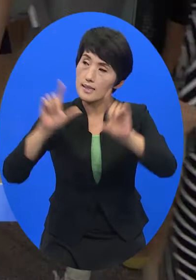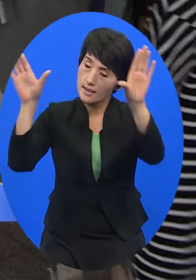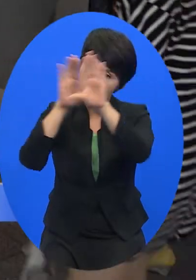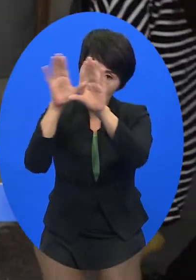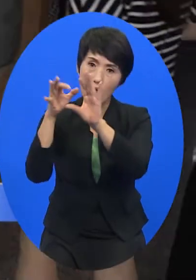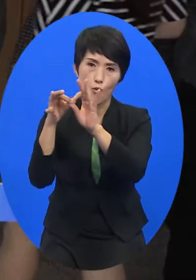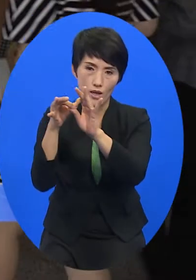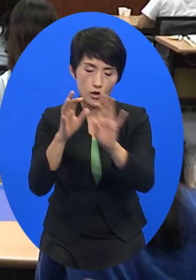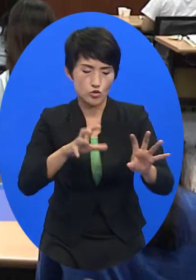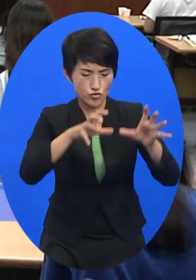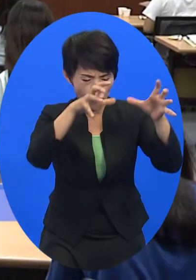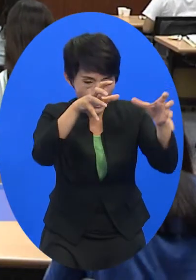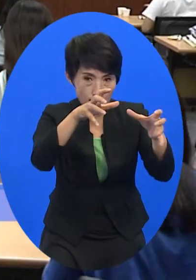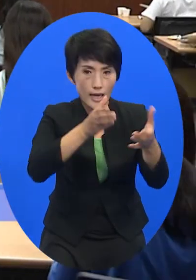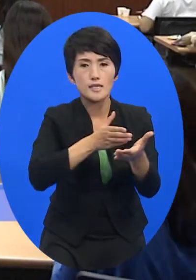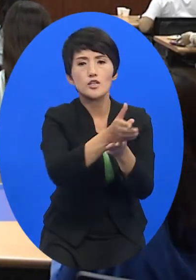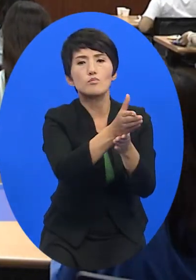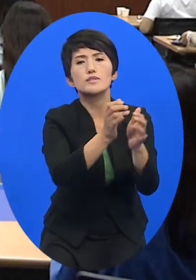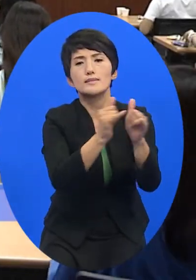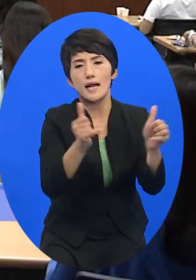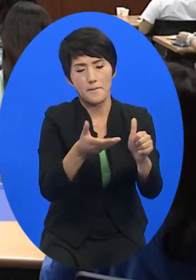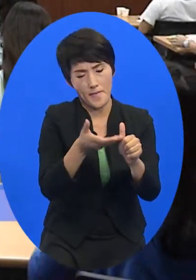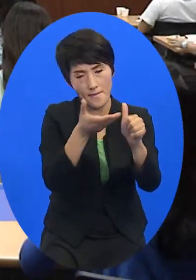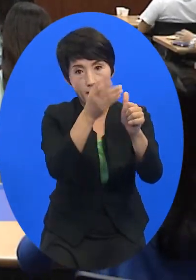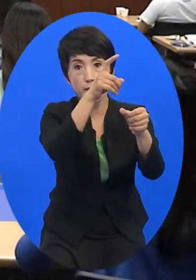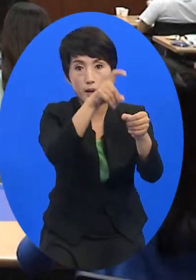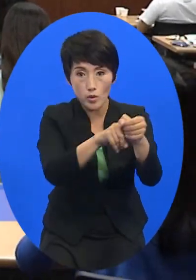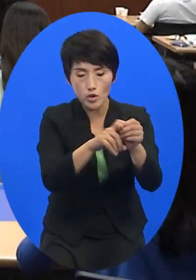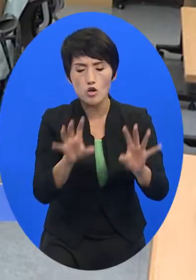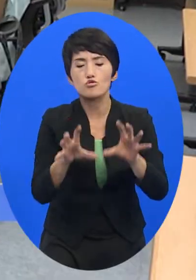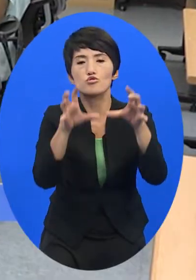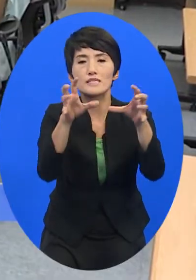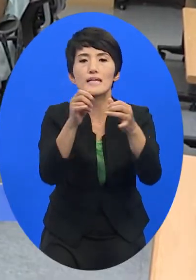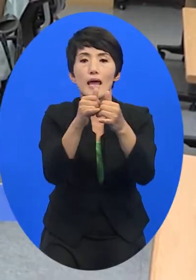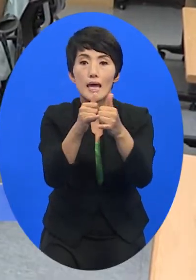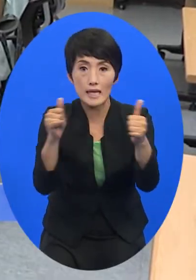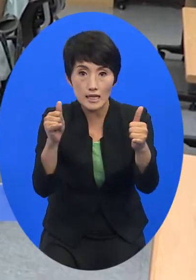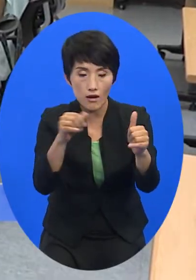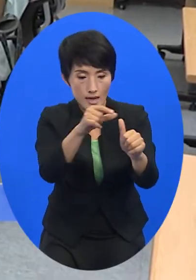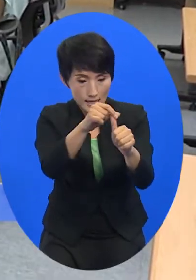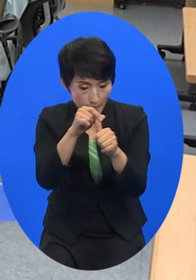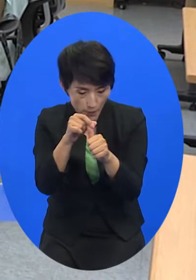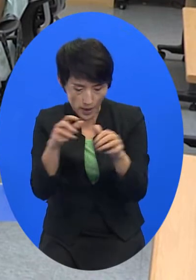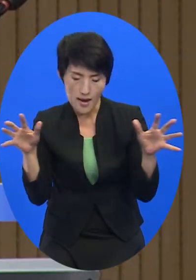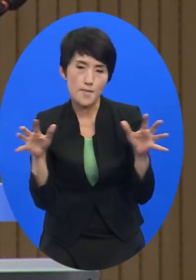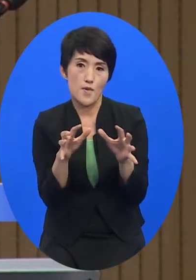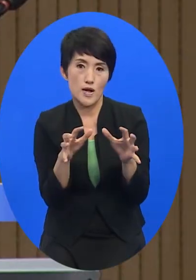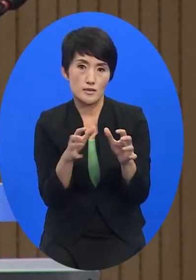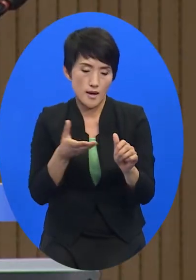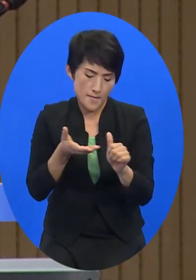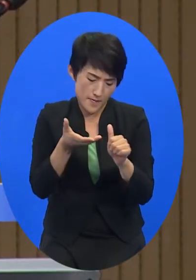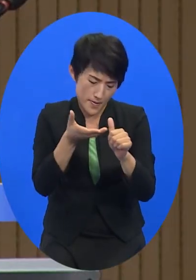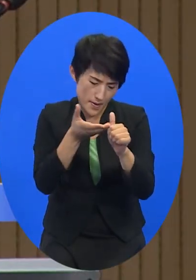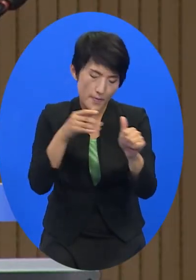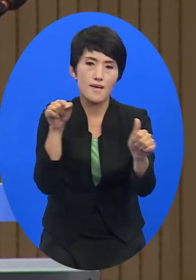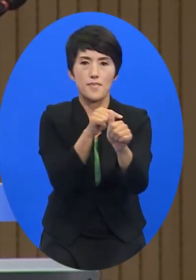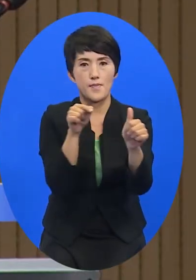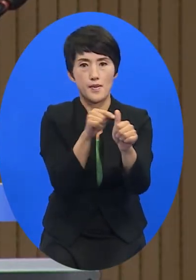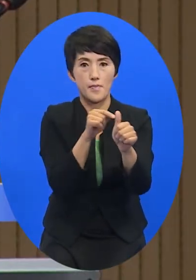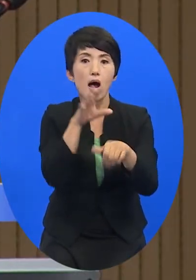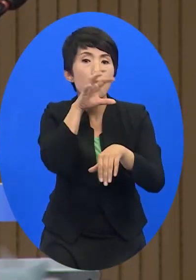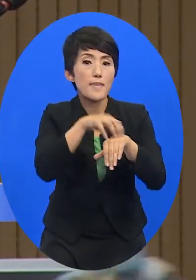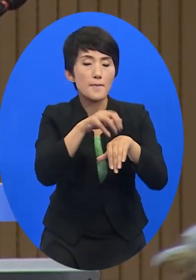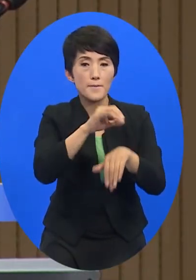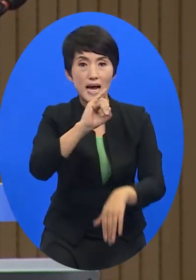업무와 국제 기상 전문 인력을 양성하기 위해 국제 기상 전문 인력 양성 과정을 실시했습니다. 국제